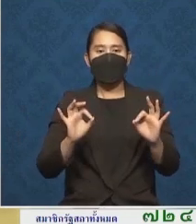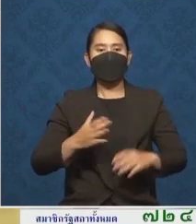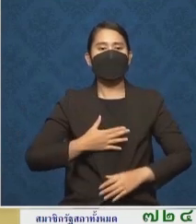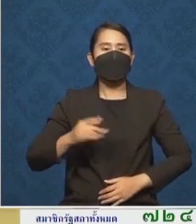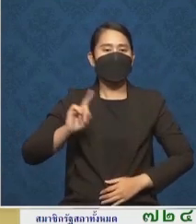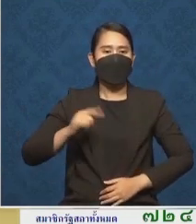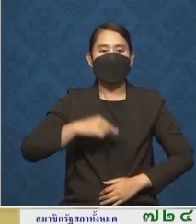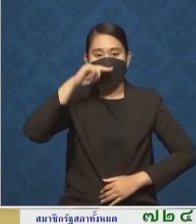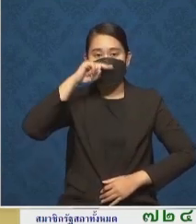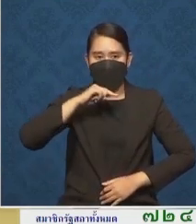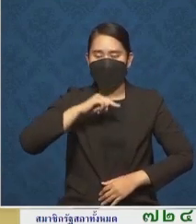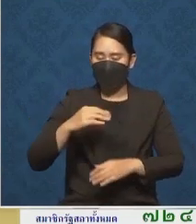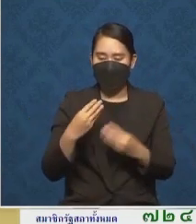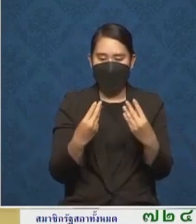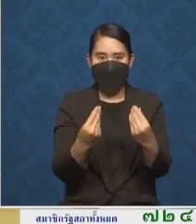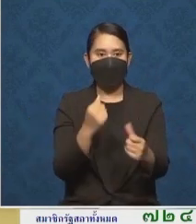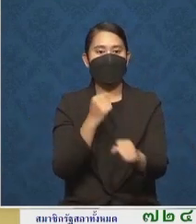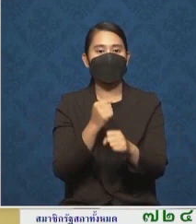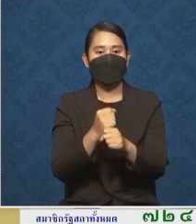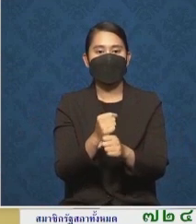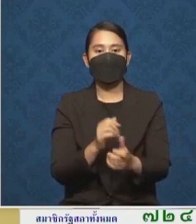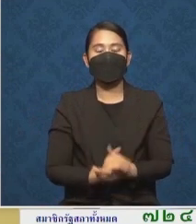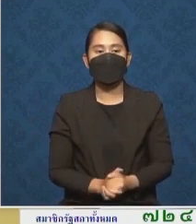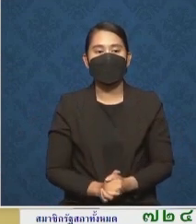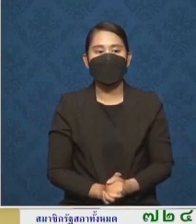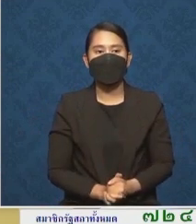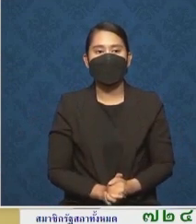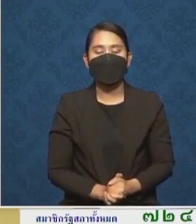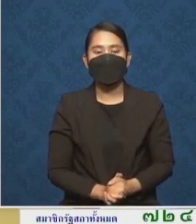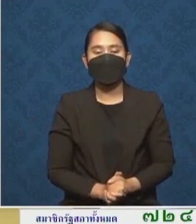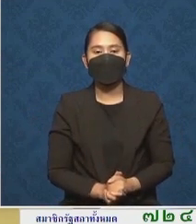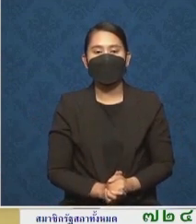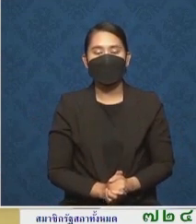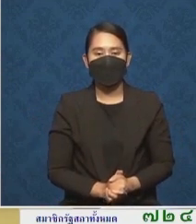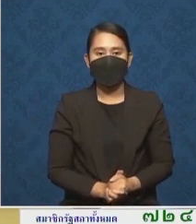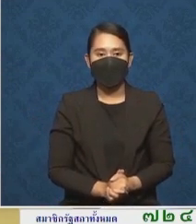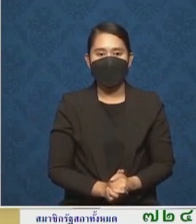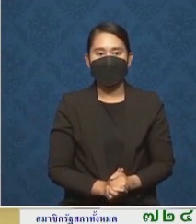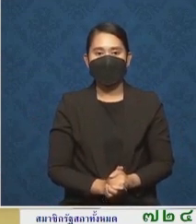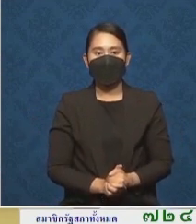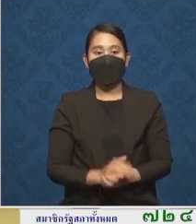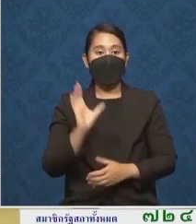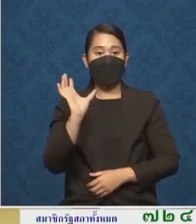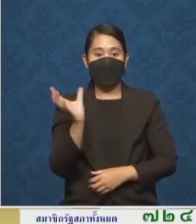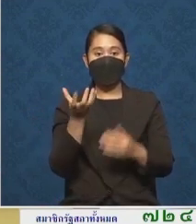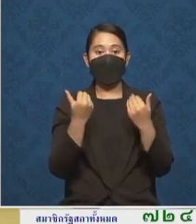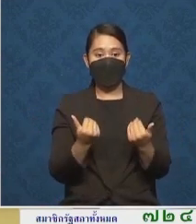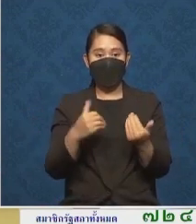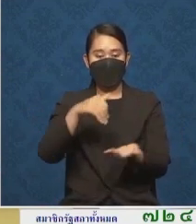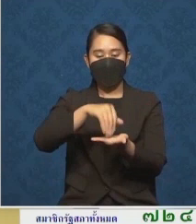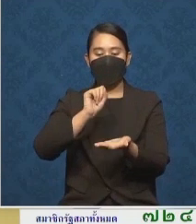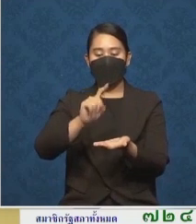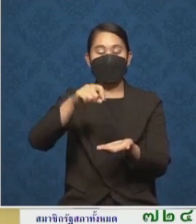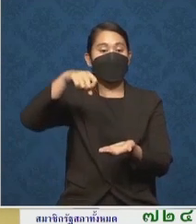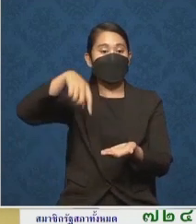ไทยจะได้เร่งดำเดินการในโลกนี้ หลายทฐานไดบอกไปแลวว่า ศูิทซปรุทั้งหลาย